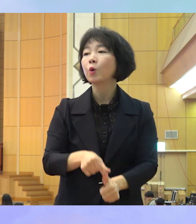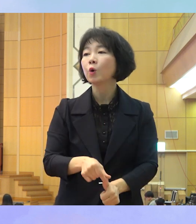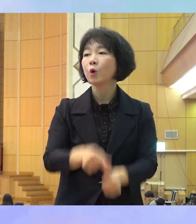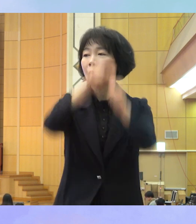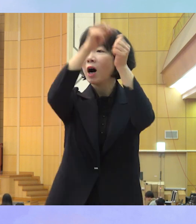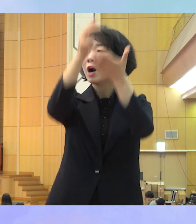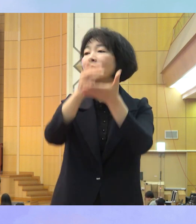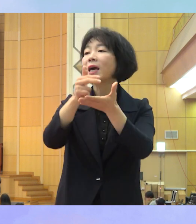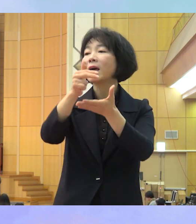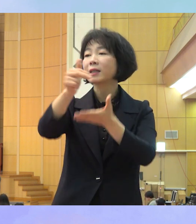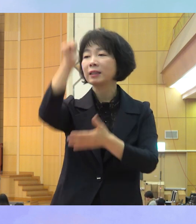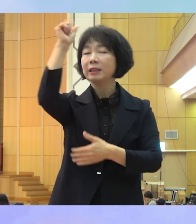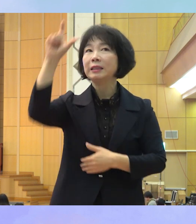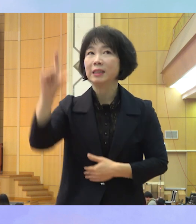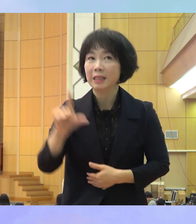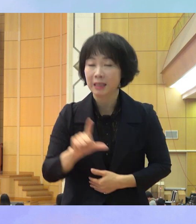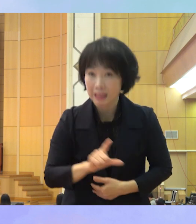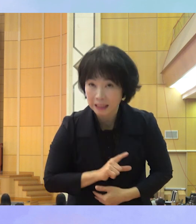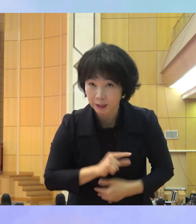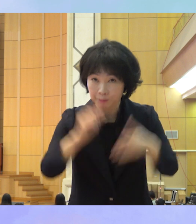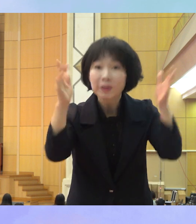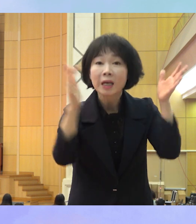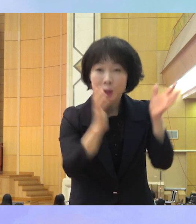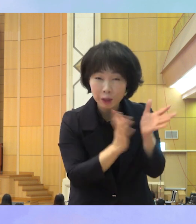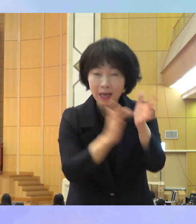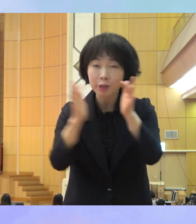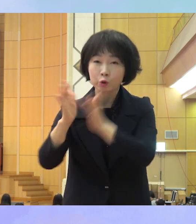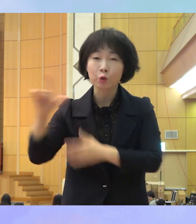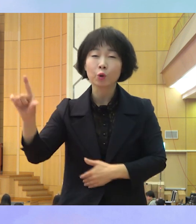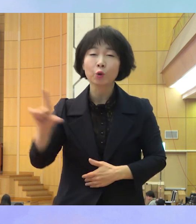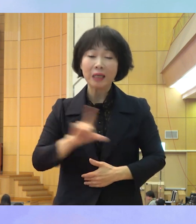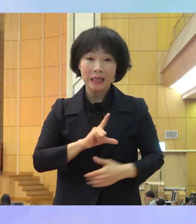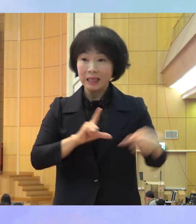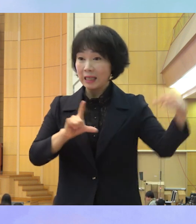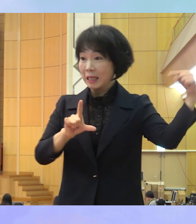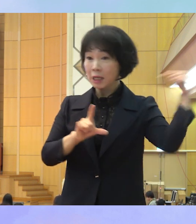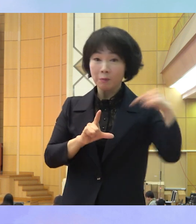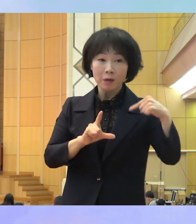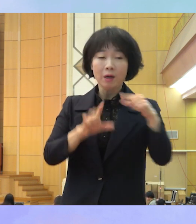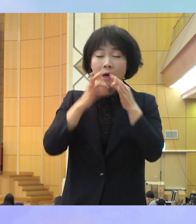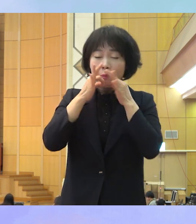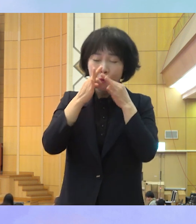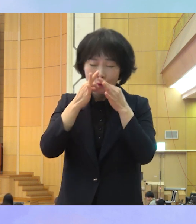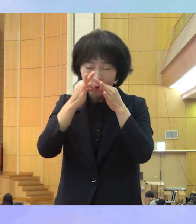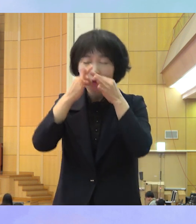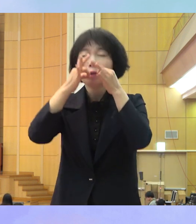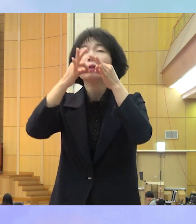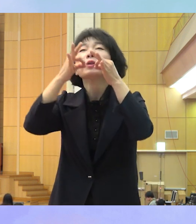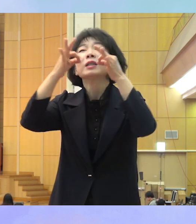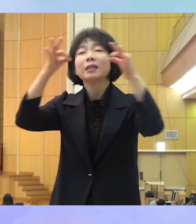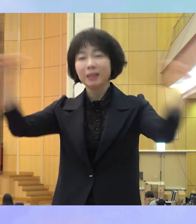높이세. 구원의 그 이름 예수 이름을